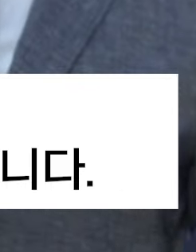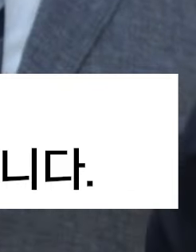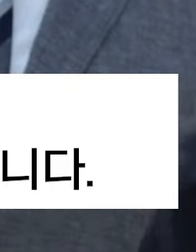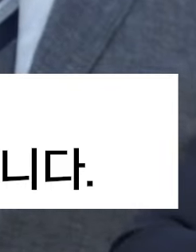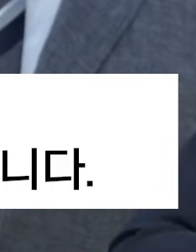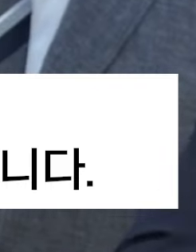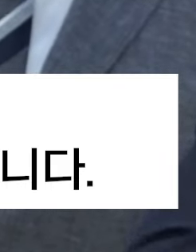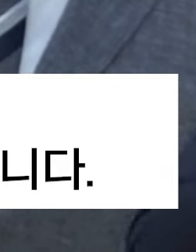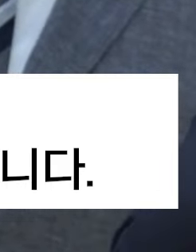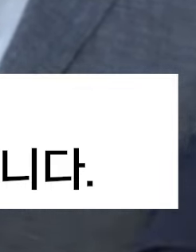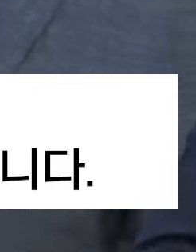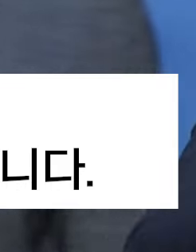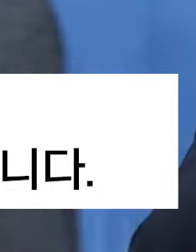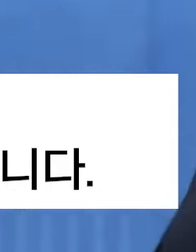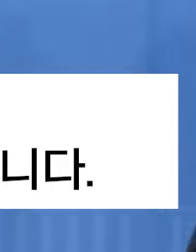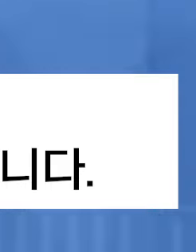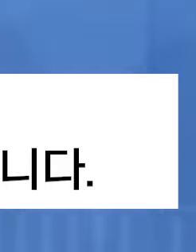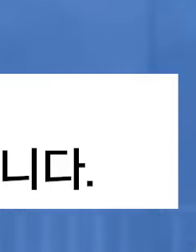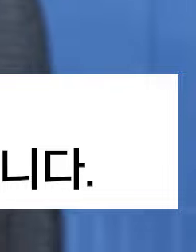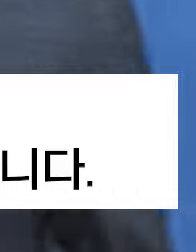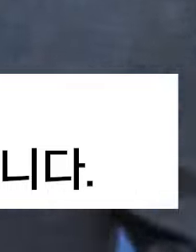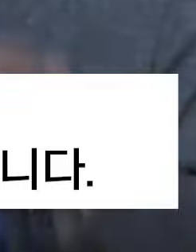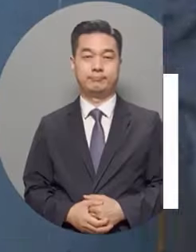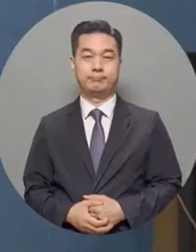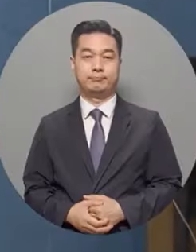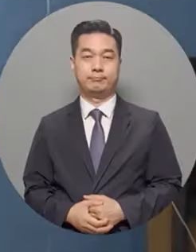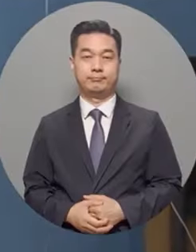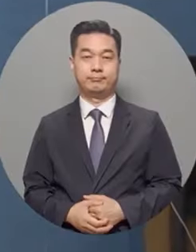세우도록 하겠습니다. 이상입니다.